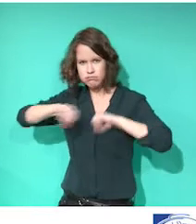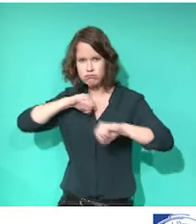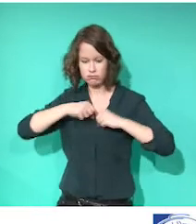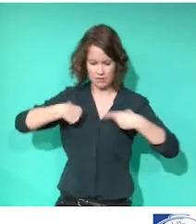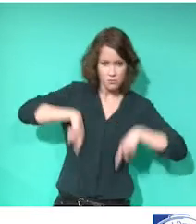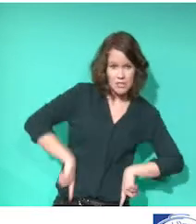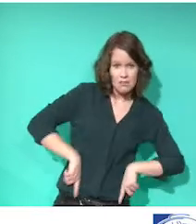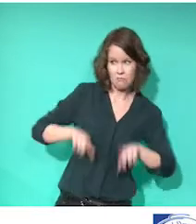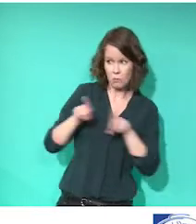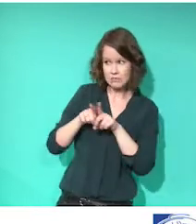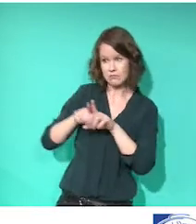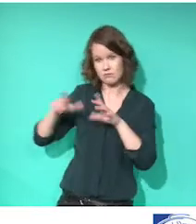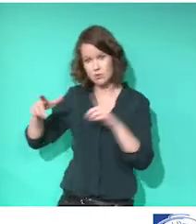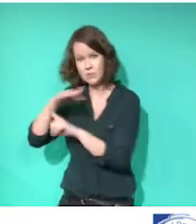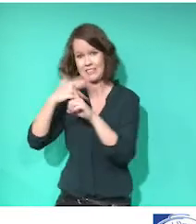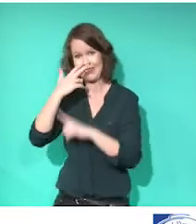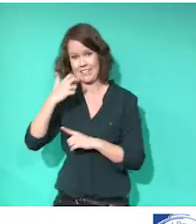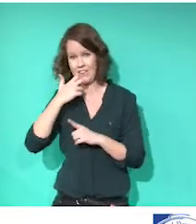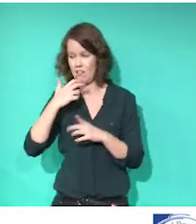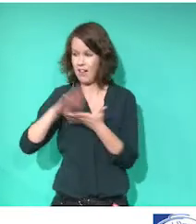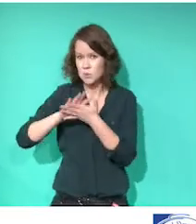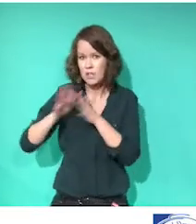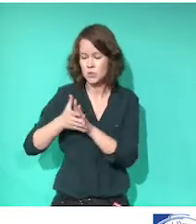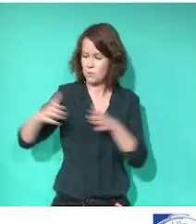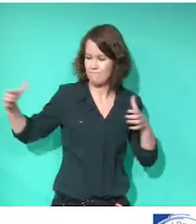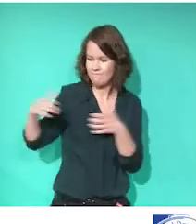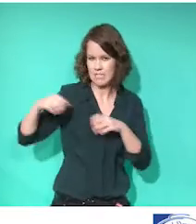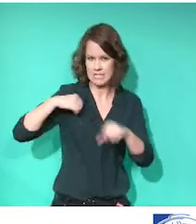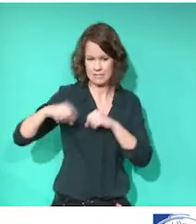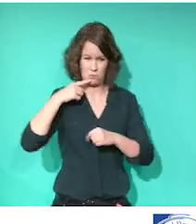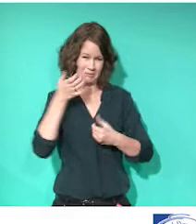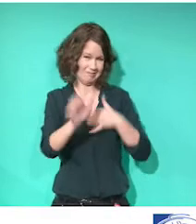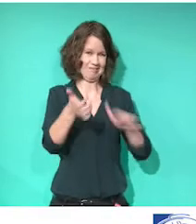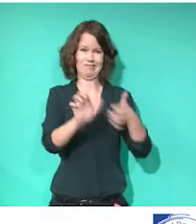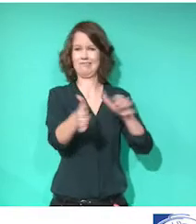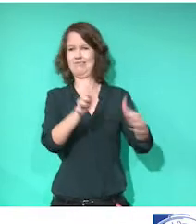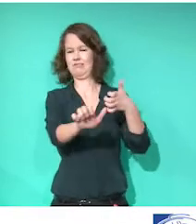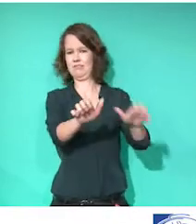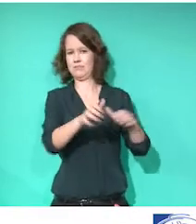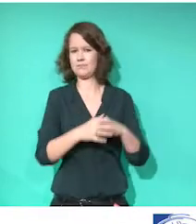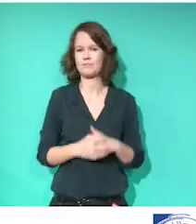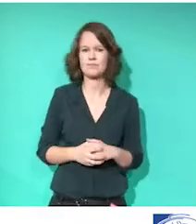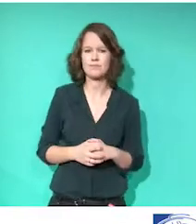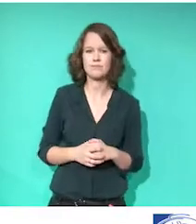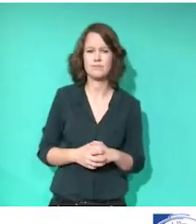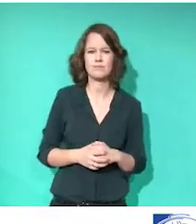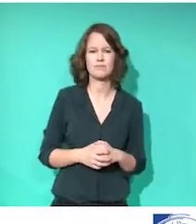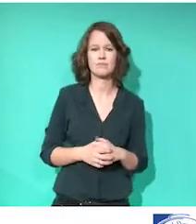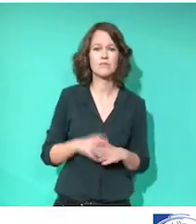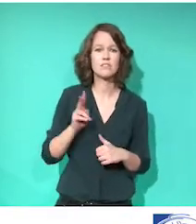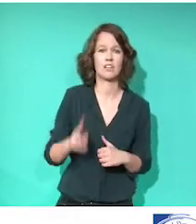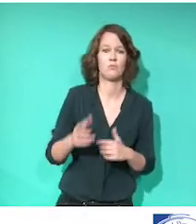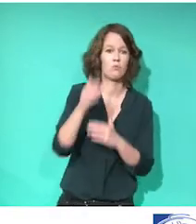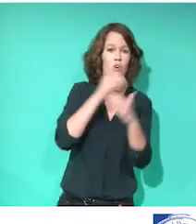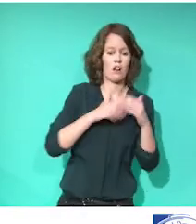prétendre s'attaquer à ce système séculaire et faire évoluer la société. J'étais convaincue, en lançant cette